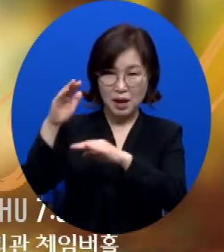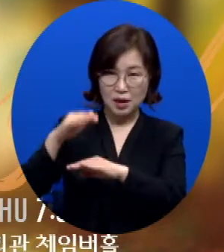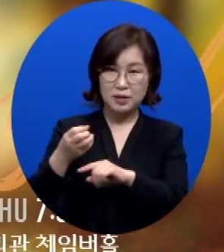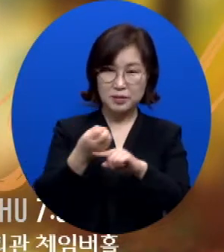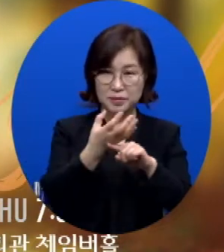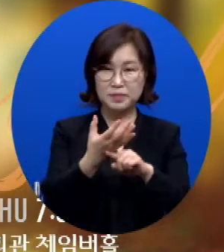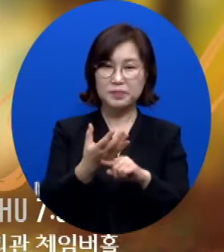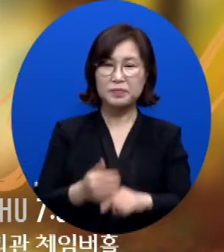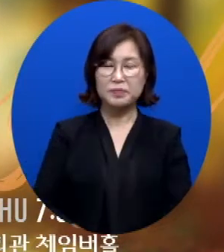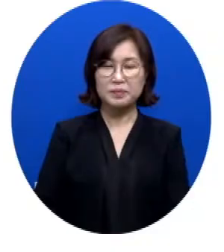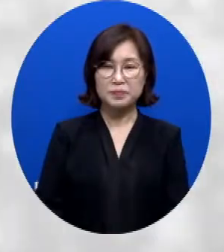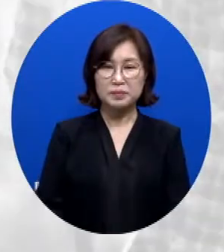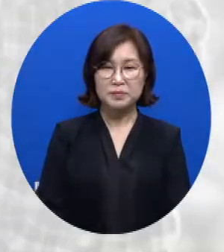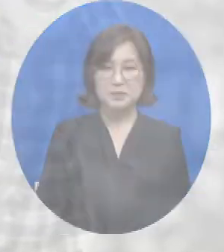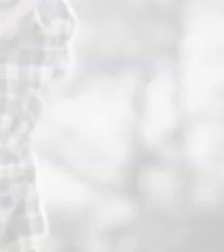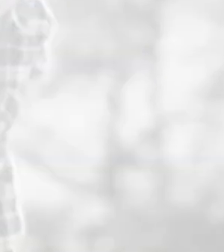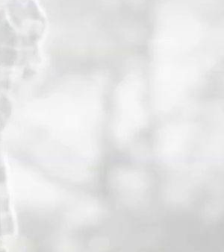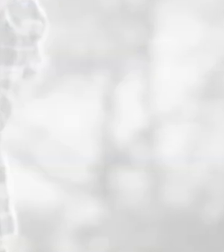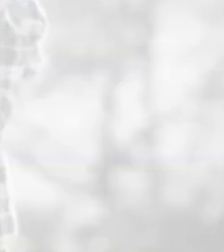소식이었습니다.